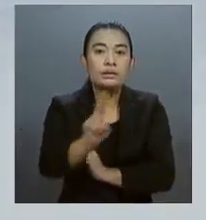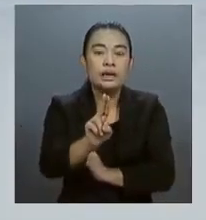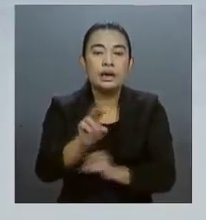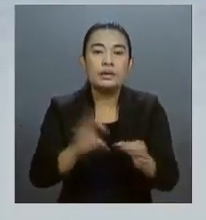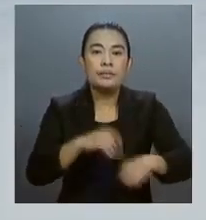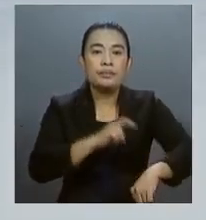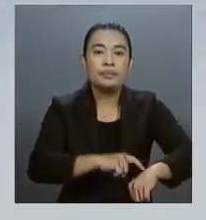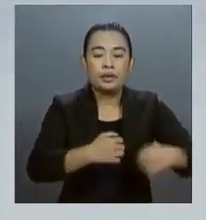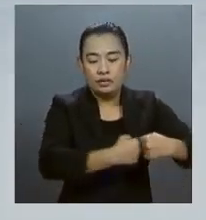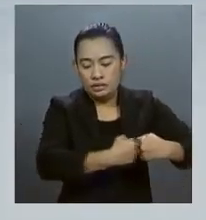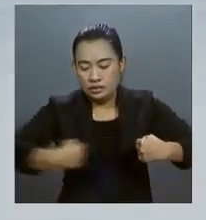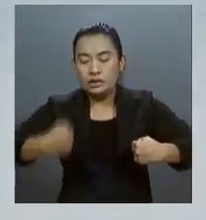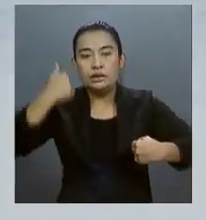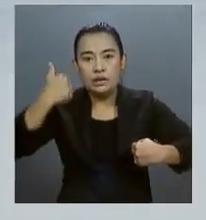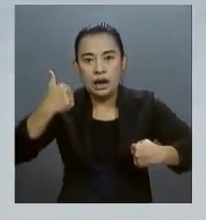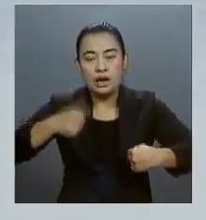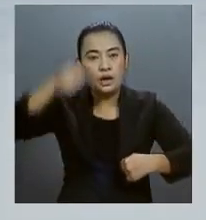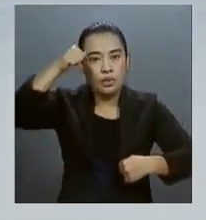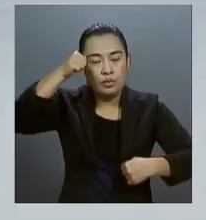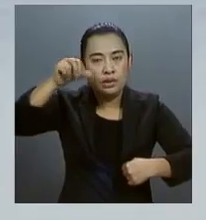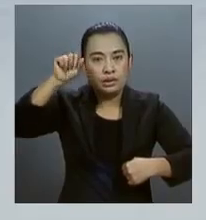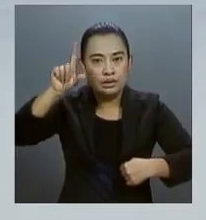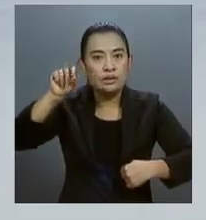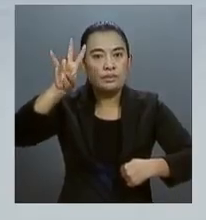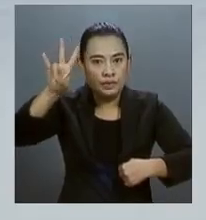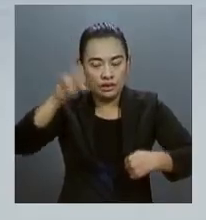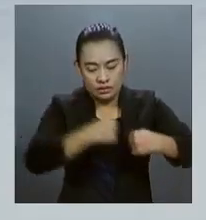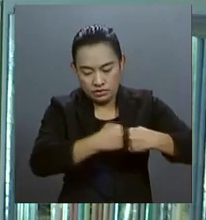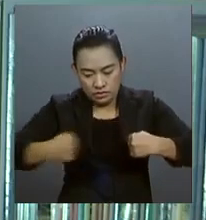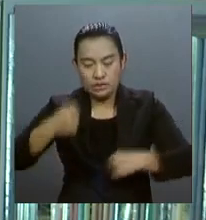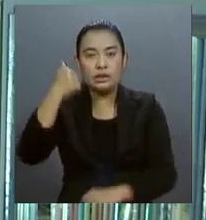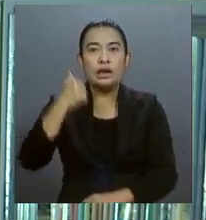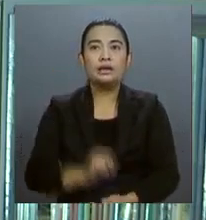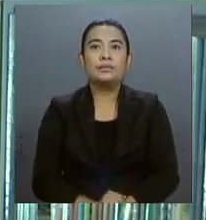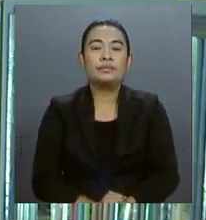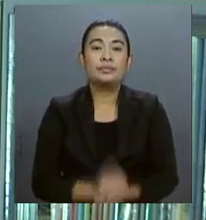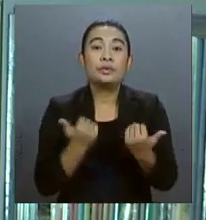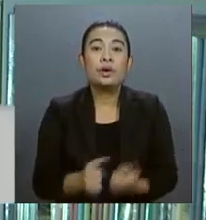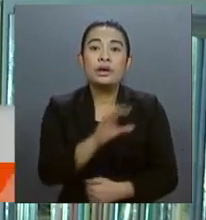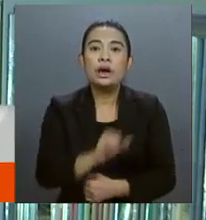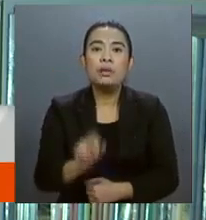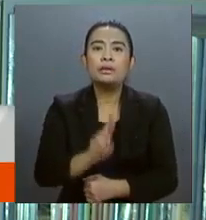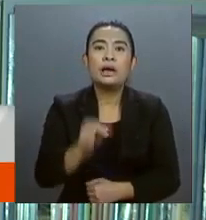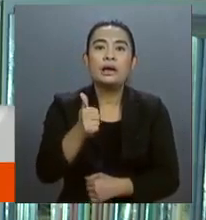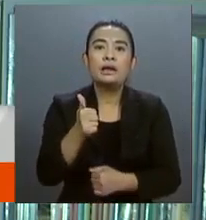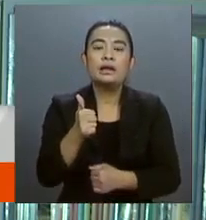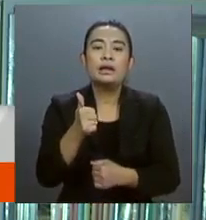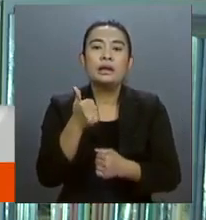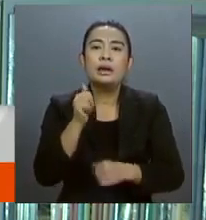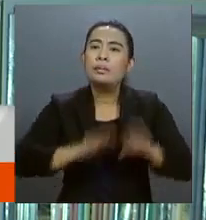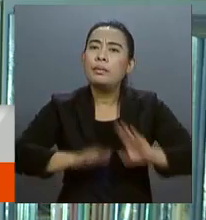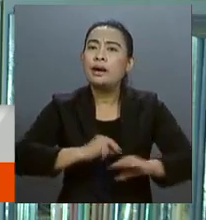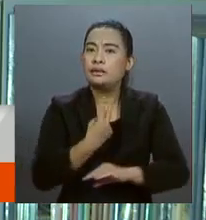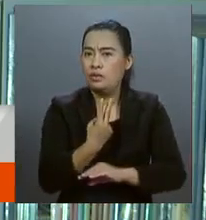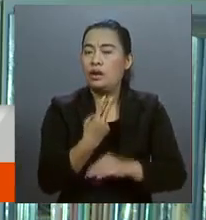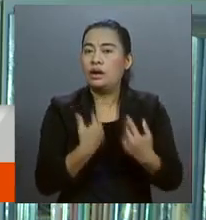ลาออกไปได้อีก27วัน ตรงนี้ก็มีการเอามาใช้แล้ว2ครั้งนะครับถ้าเราติดตามข่าวดีๆก็คือครั้งแรกก็คือเราส่งไปให้